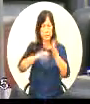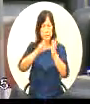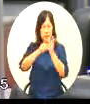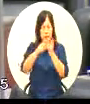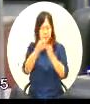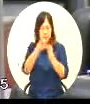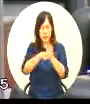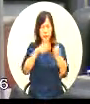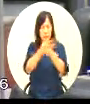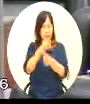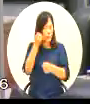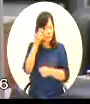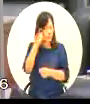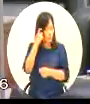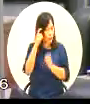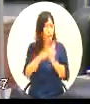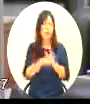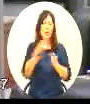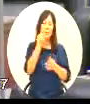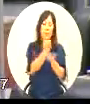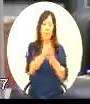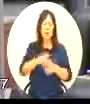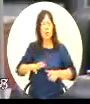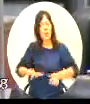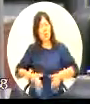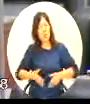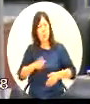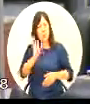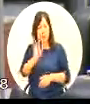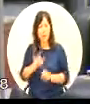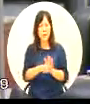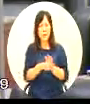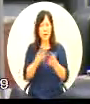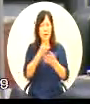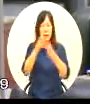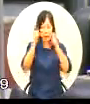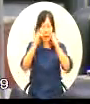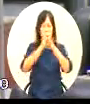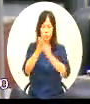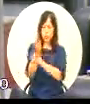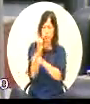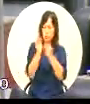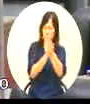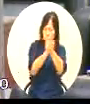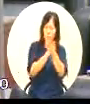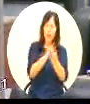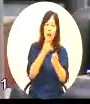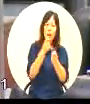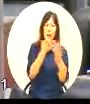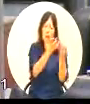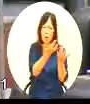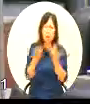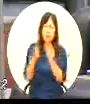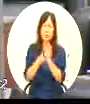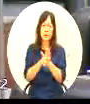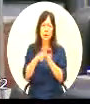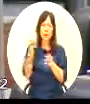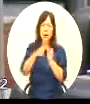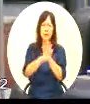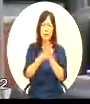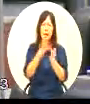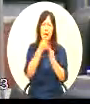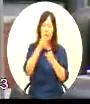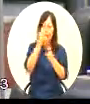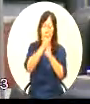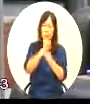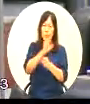观念，所以大家也可以放轻松一点。其实我们高雄市一直很努力在推动一些绿色能源的，还有包括绿能产业的